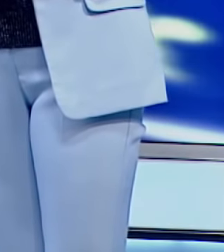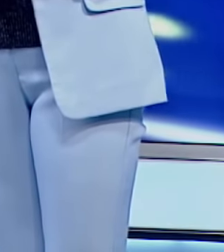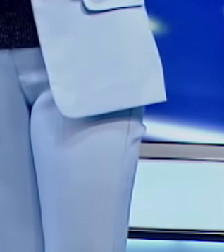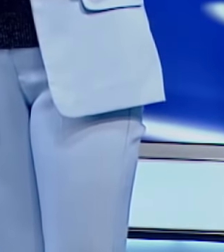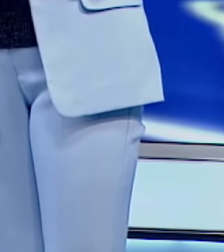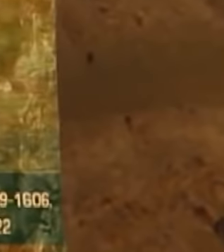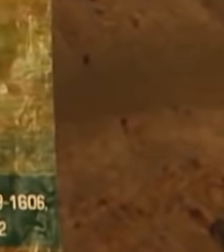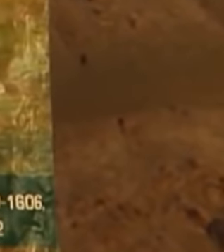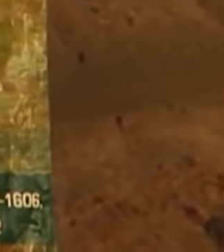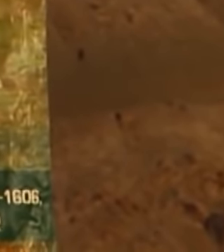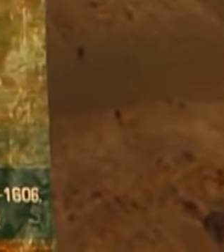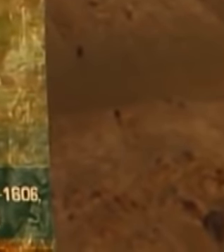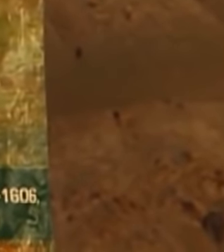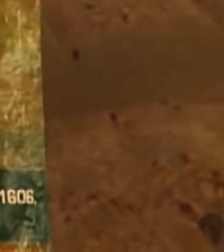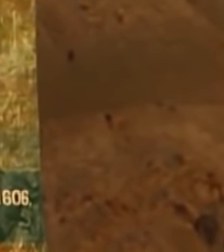ирүүллээ.